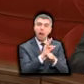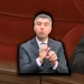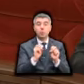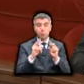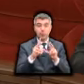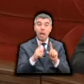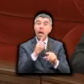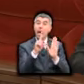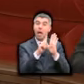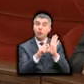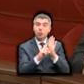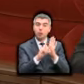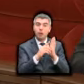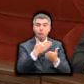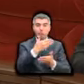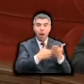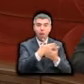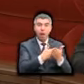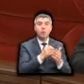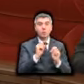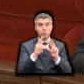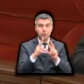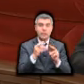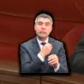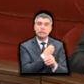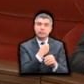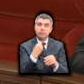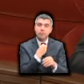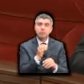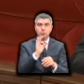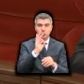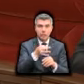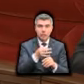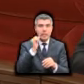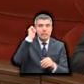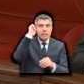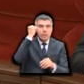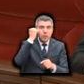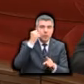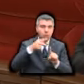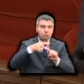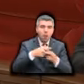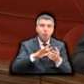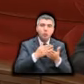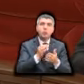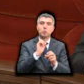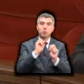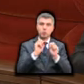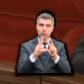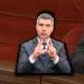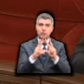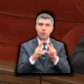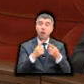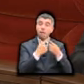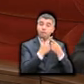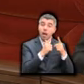قانونية أنهم يستفدوا من الخدمات الطبية، والمهاجرين لهم الحق كذلك في التكوين المهني. فإذا هذه كل آليات ديال التنزيل